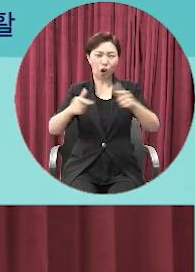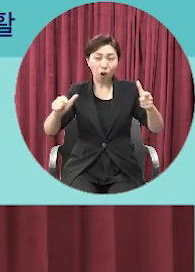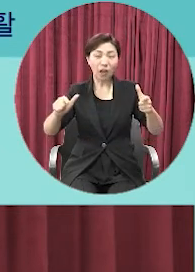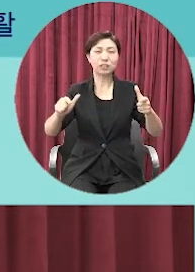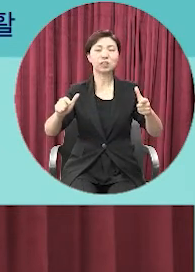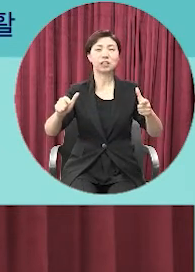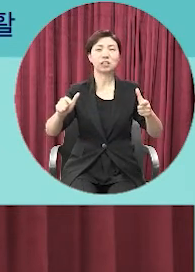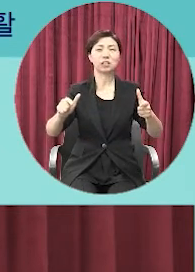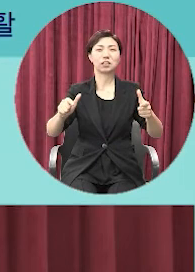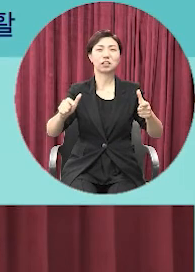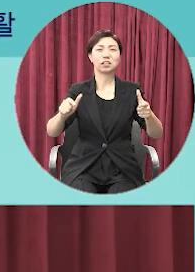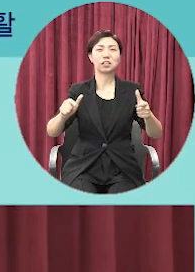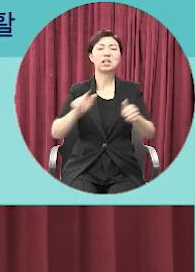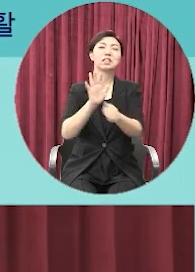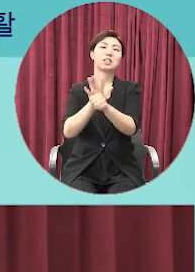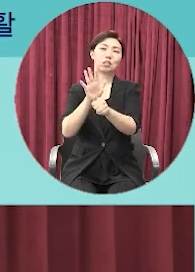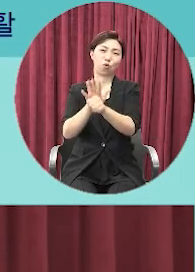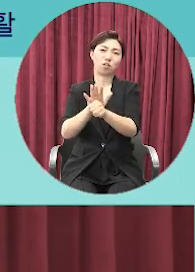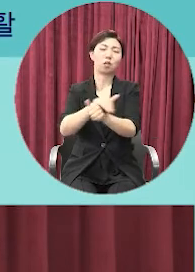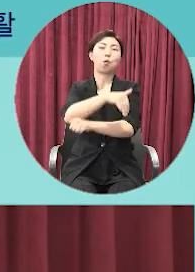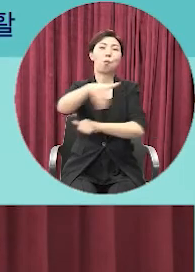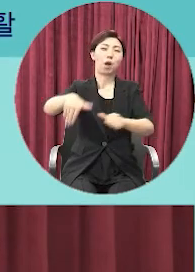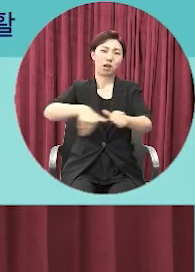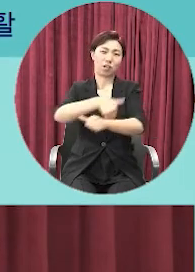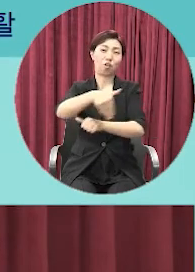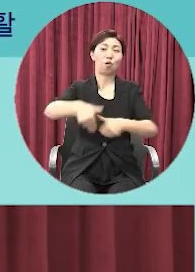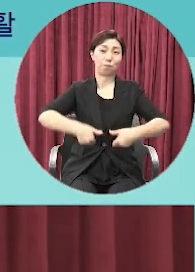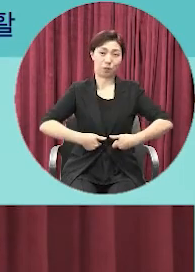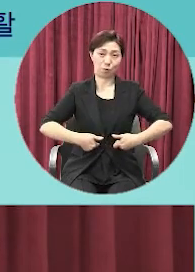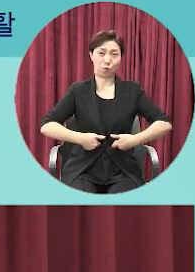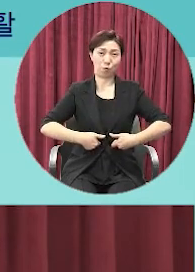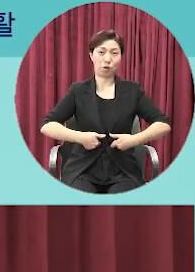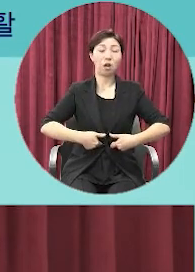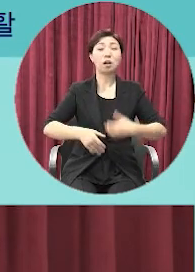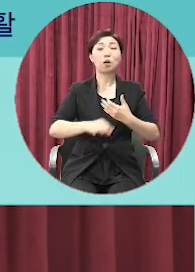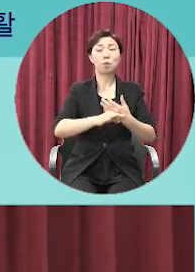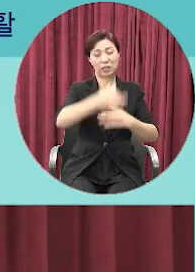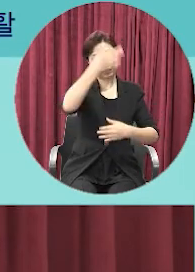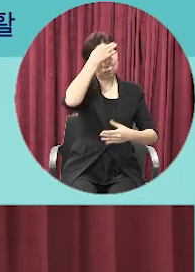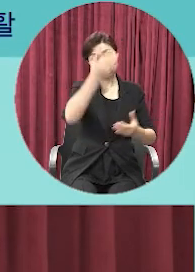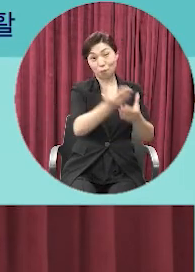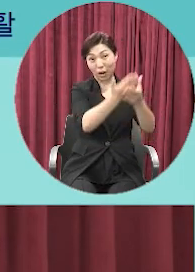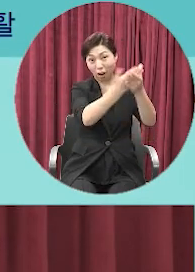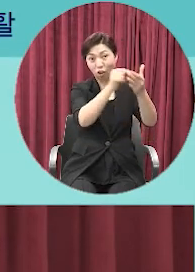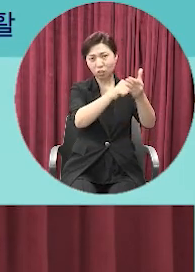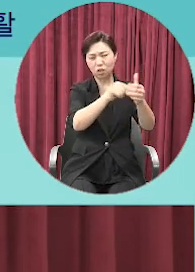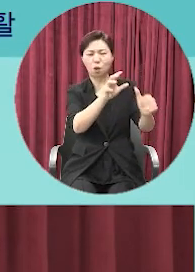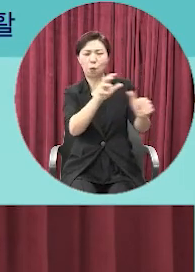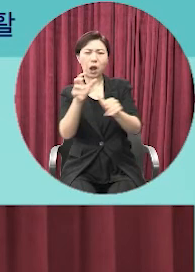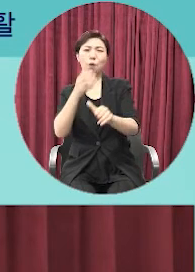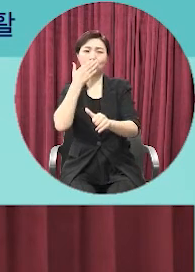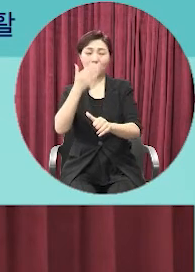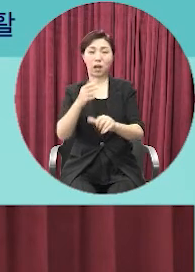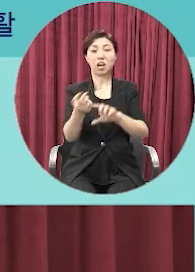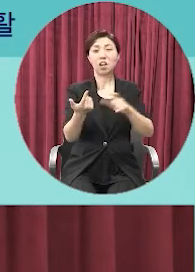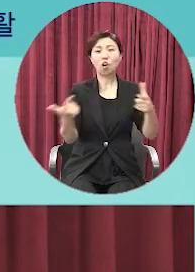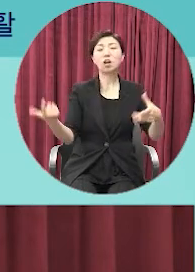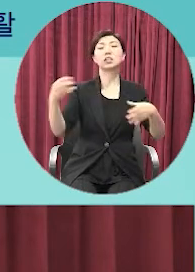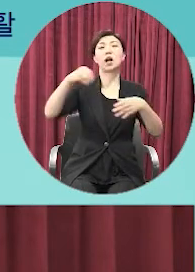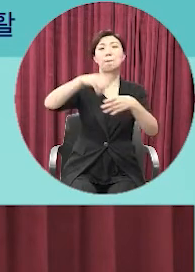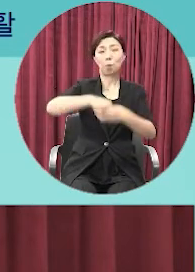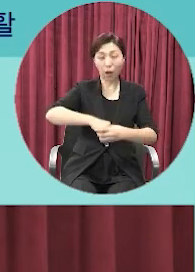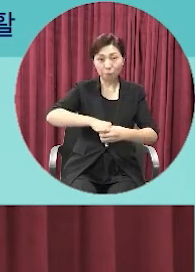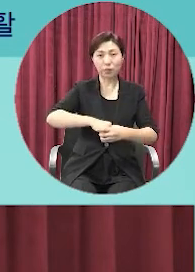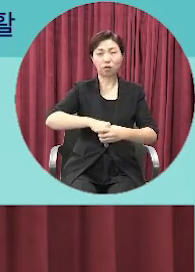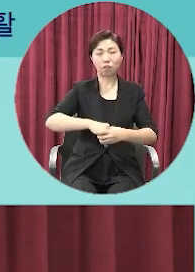다양한 이제 여건이 마련돼야만 이 기술이 우리 삶에 직접 적용될 것 같은데요. 이런 걸 포괄하시면서 오늘